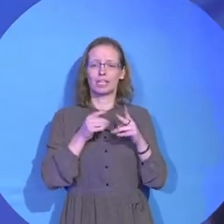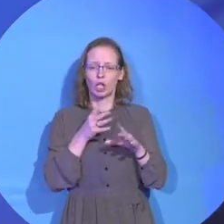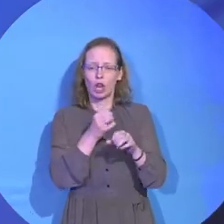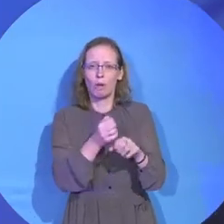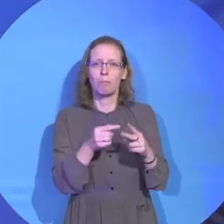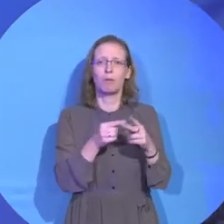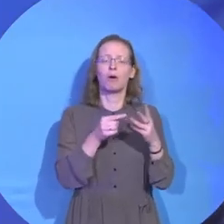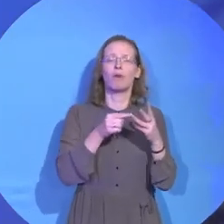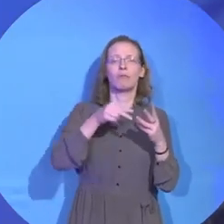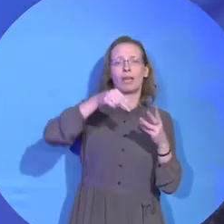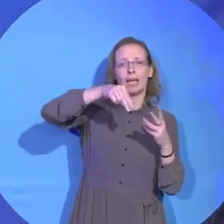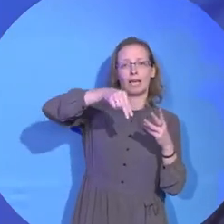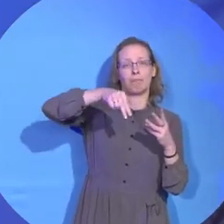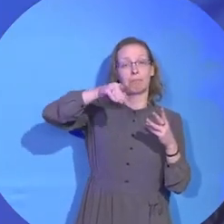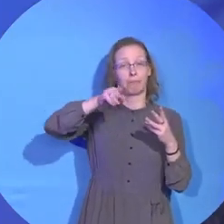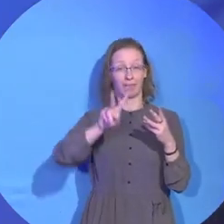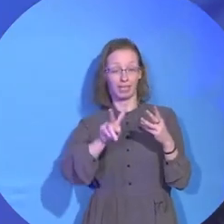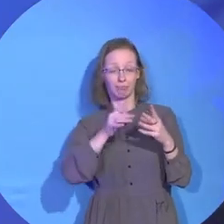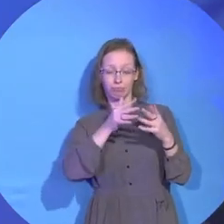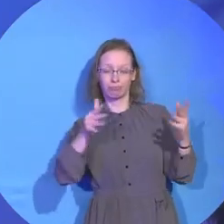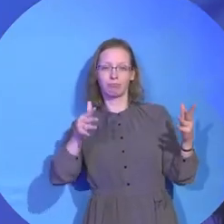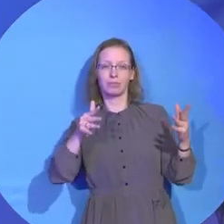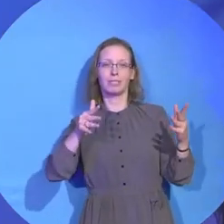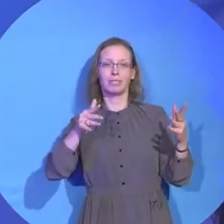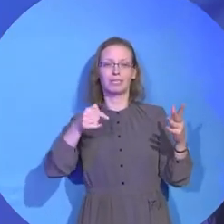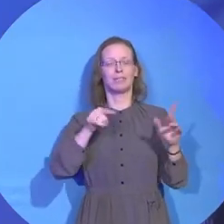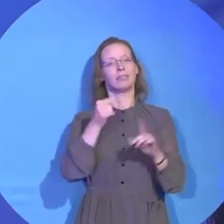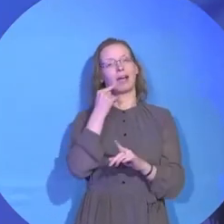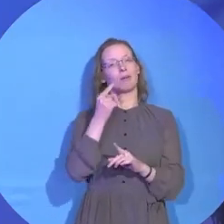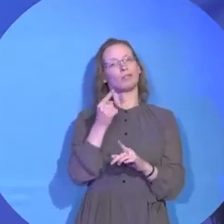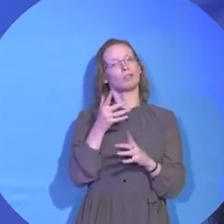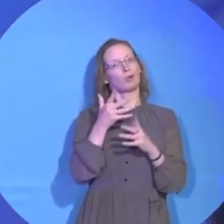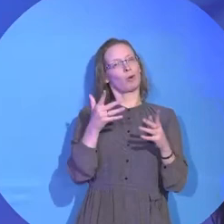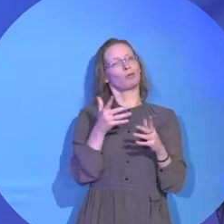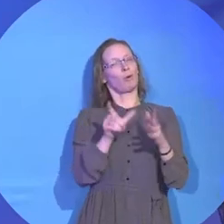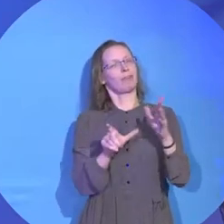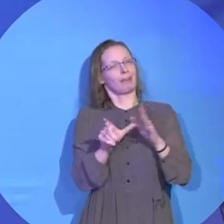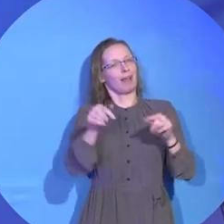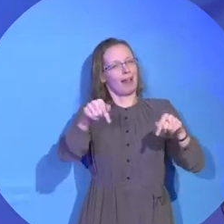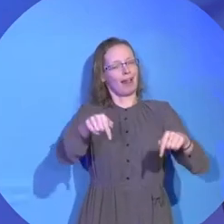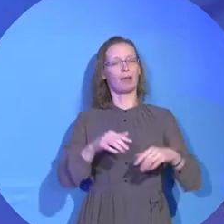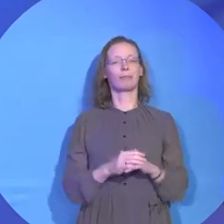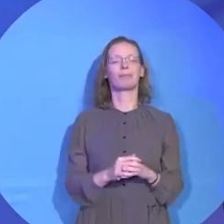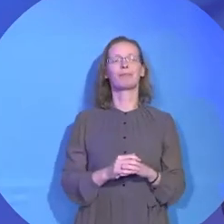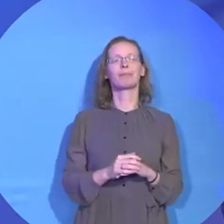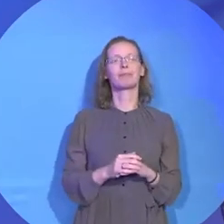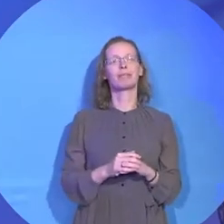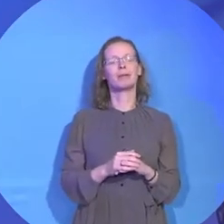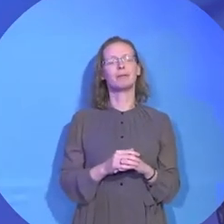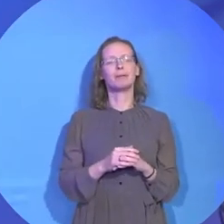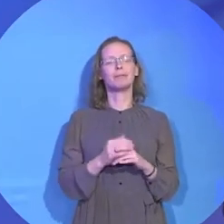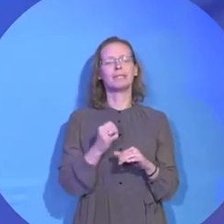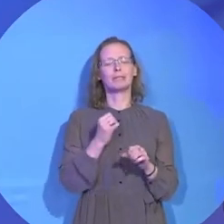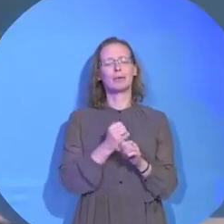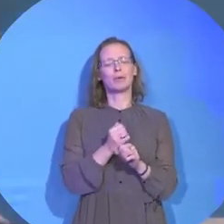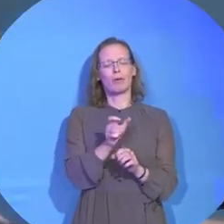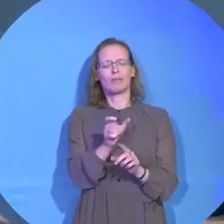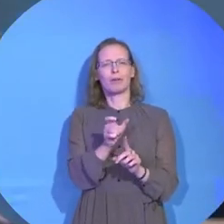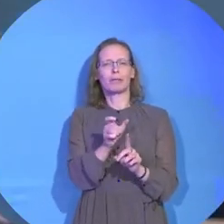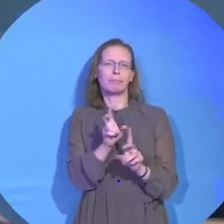Allemaal radertjes. En deze dag is misschien een heel groot radar eventjes. Mm-hmm. toch iets van commentaar op het onderwerp,